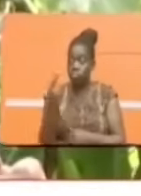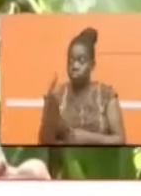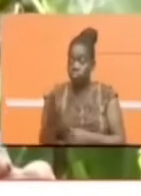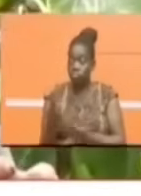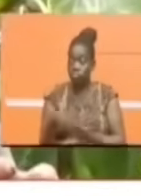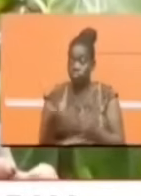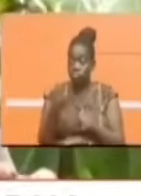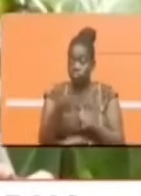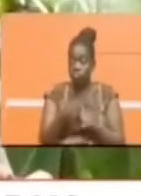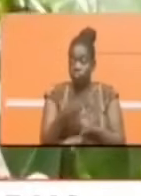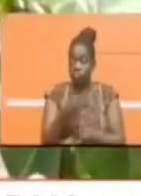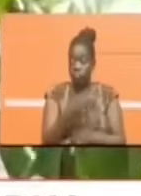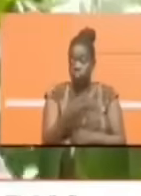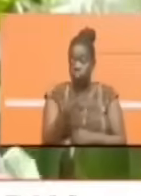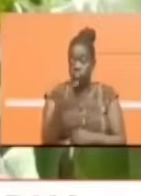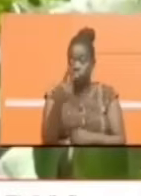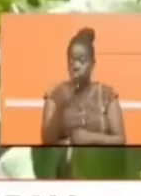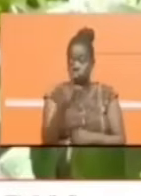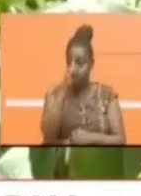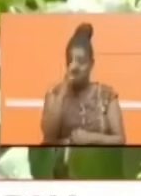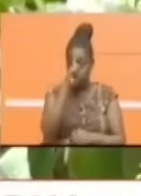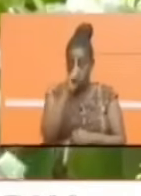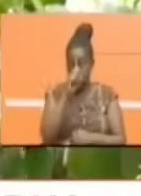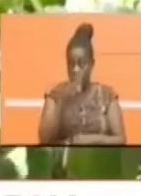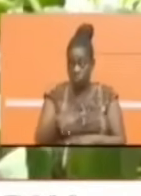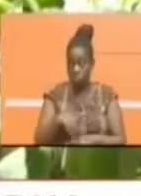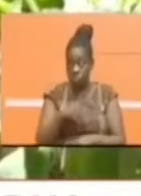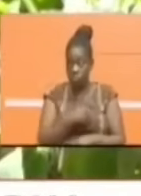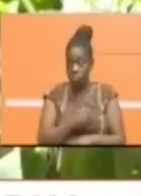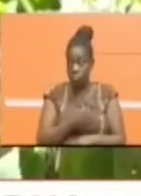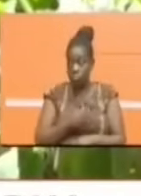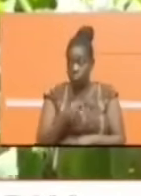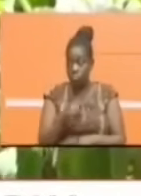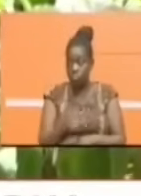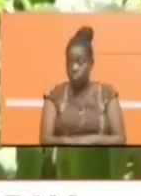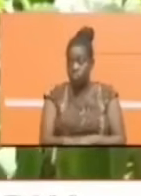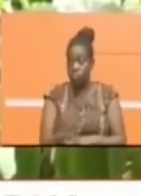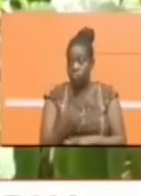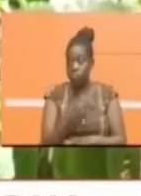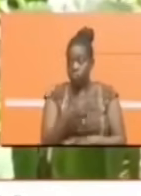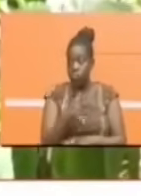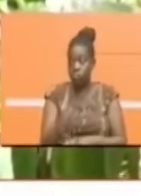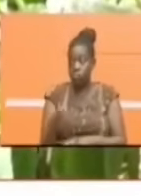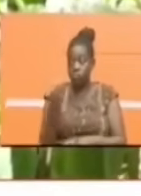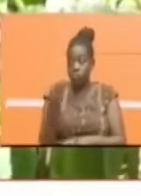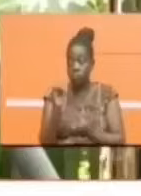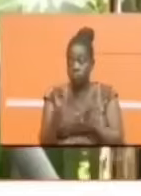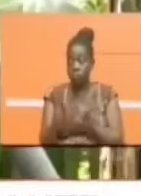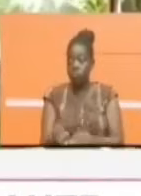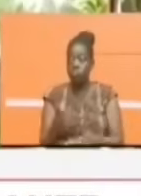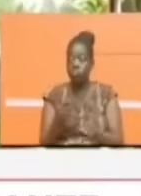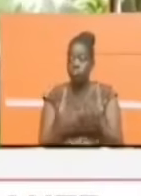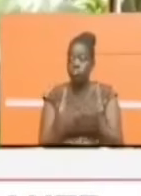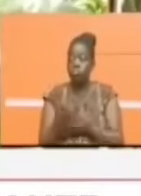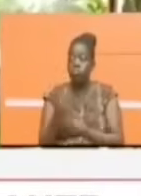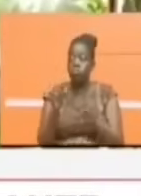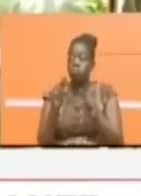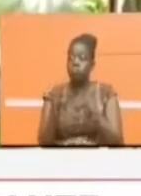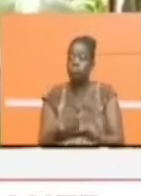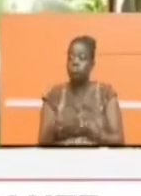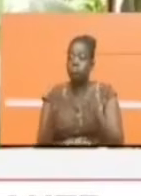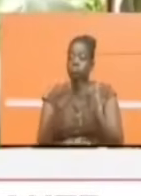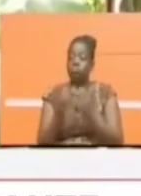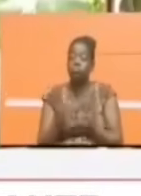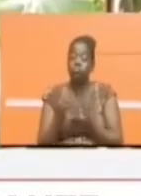ow'ekabaale namba bbiri wakamwe engoyi yennya nga nzaala namba satu yabadde abeera e Kampala si house